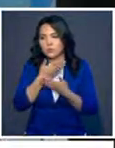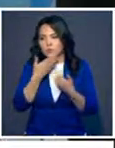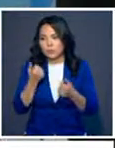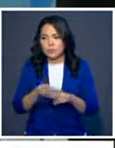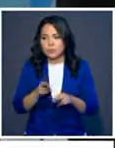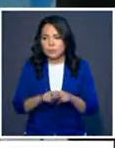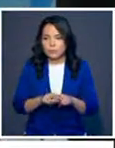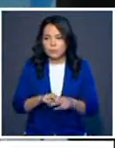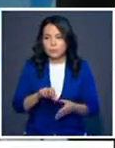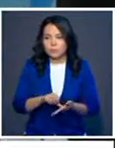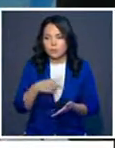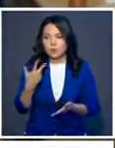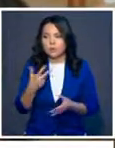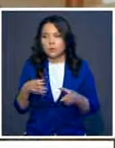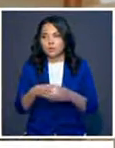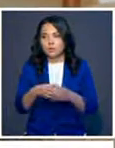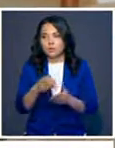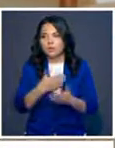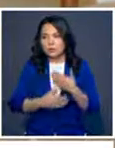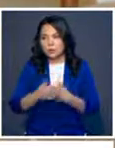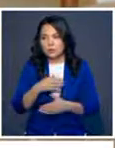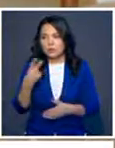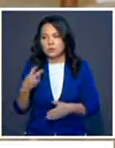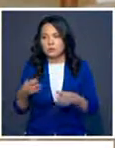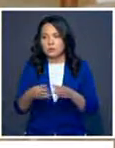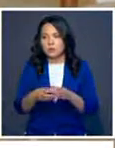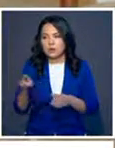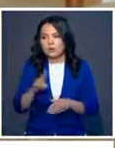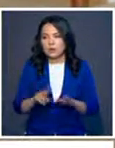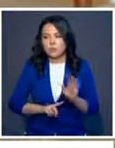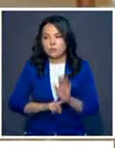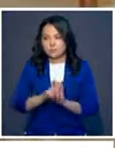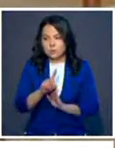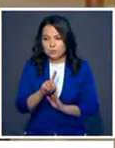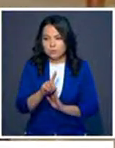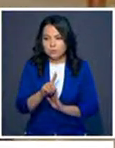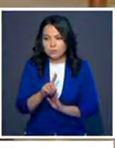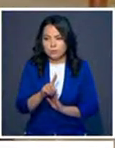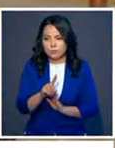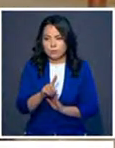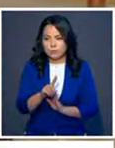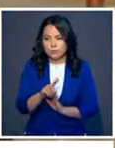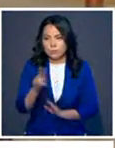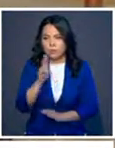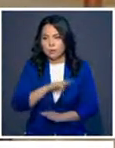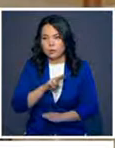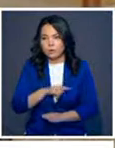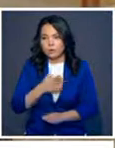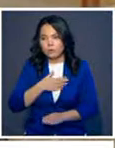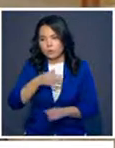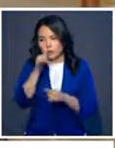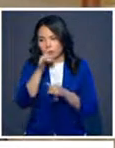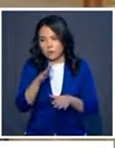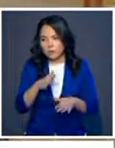үшінші топтағы мүгедек, енді мына екінші топқа шығарайын деп жатыр, январдан бастап. Жұмысқа нем